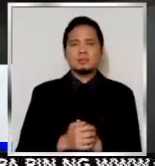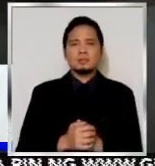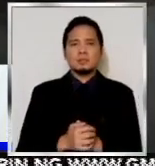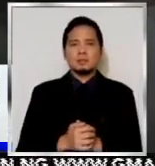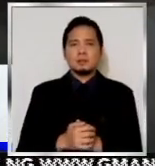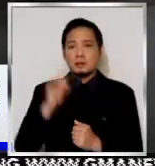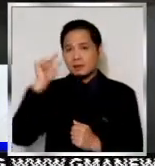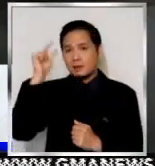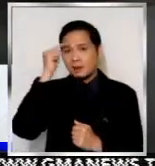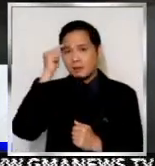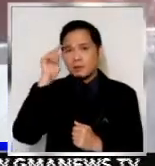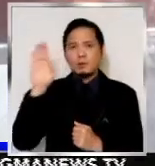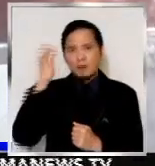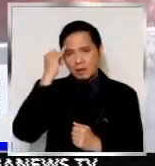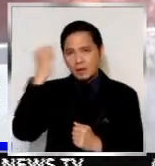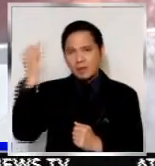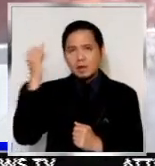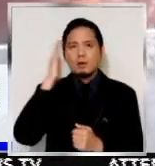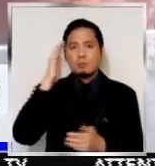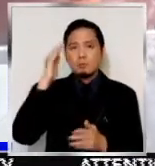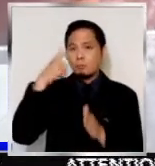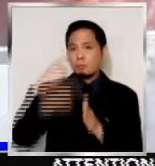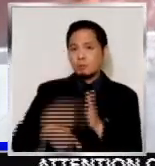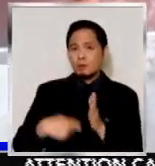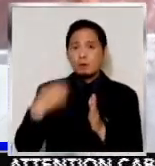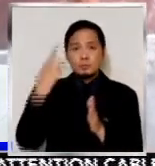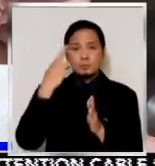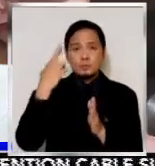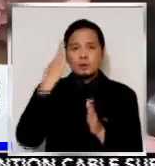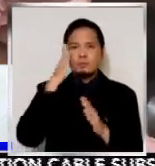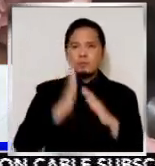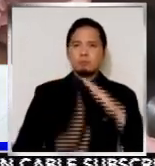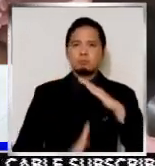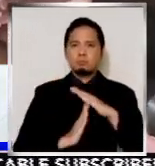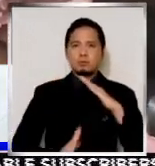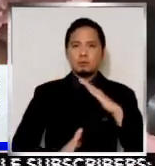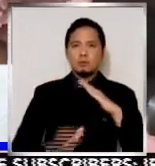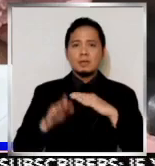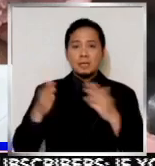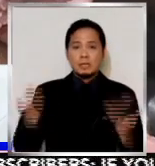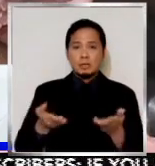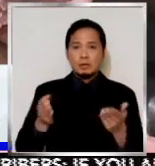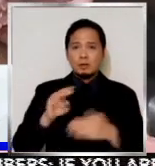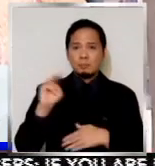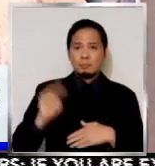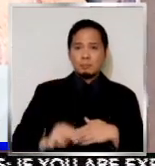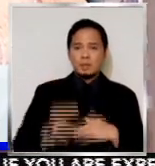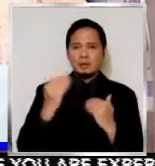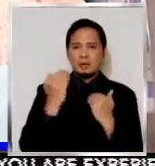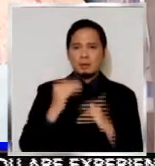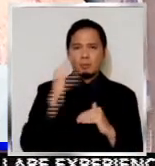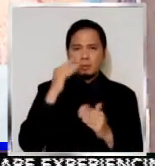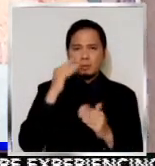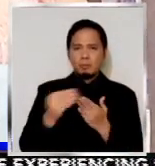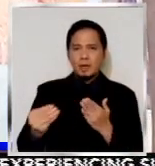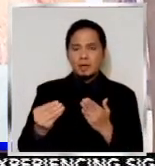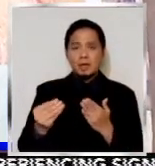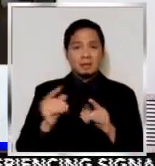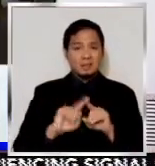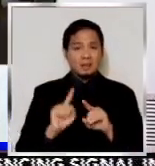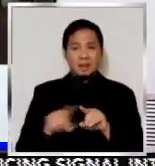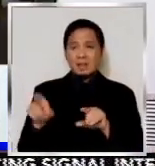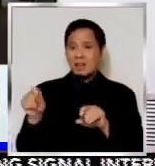ang presyo ay ang paglalagay ng price ceiling sa Metro Manila. Inaalmahan ng mga nasa palengke, maging ng mga